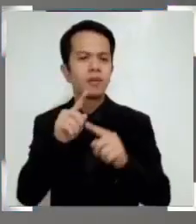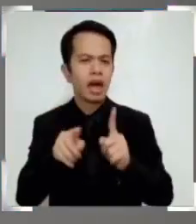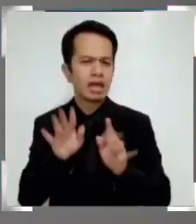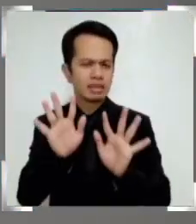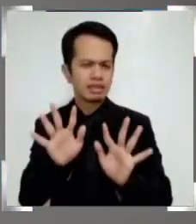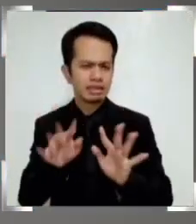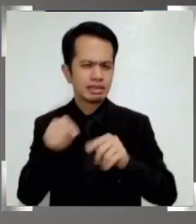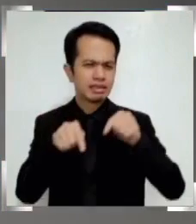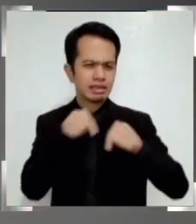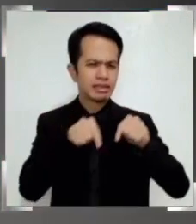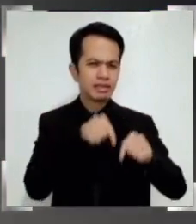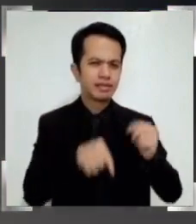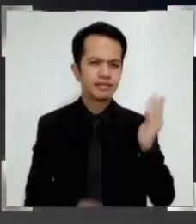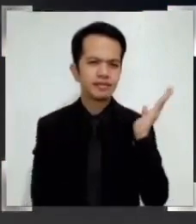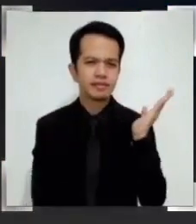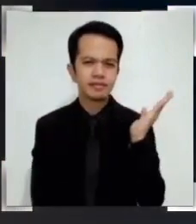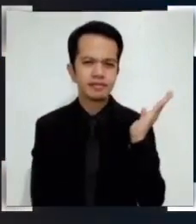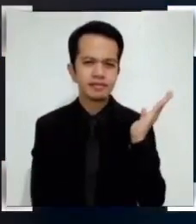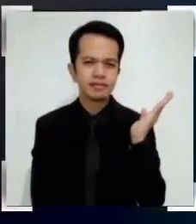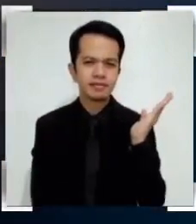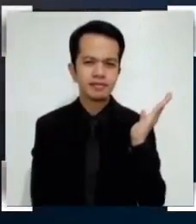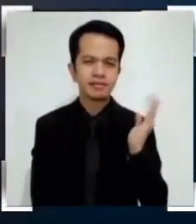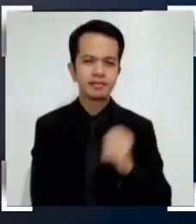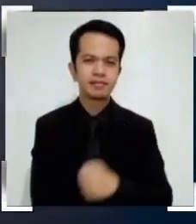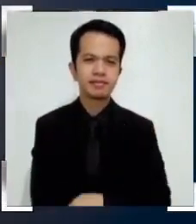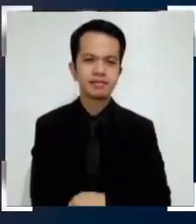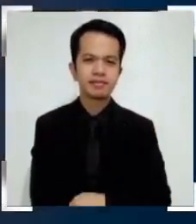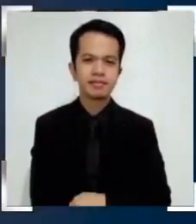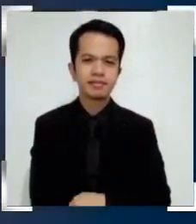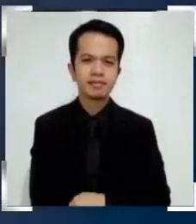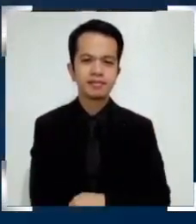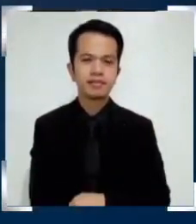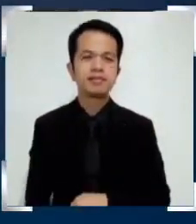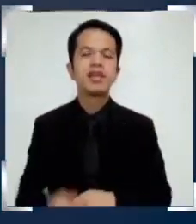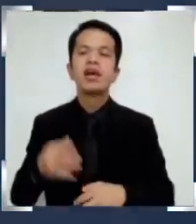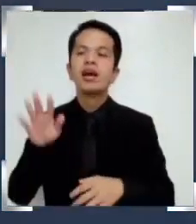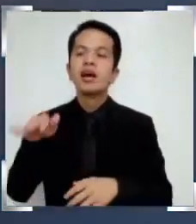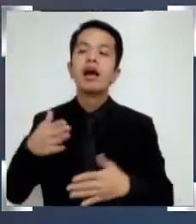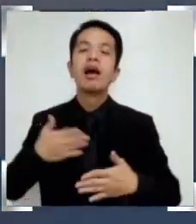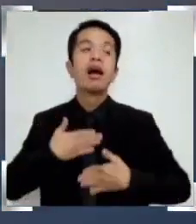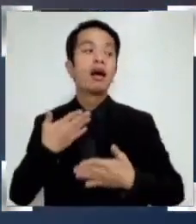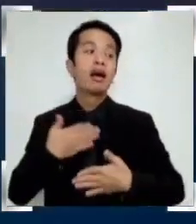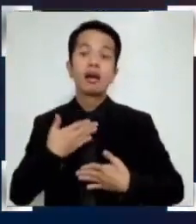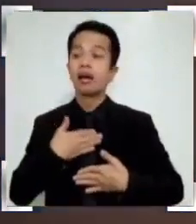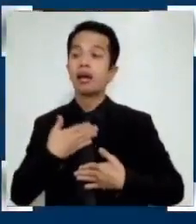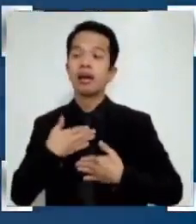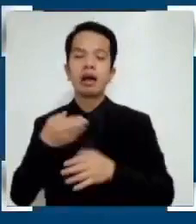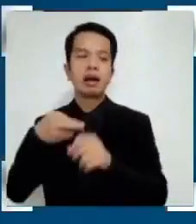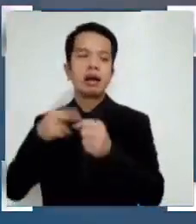Ating ipagdiwang ang maligayang pagre-resign ng ating pinakamamahal na kaibigan na si Dante.